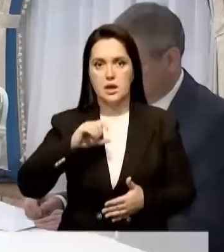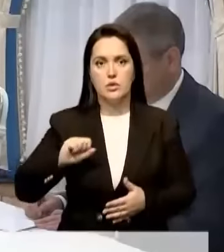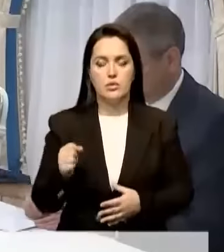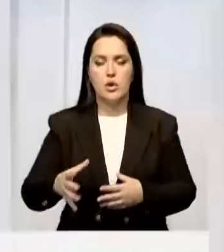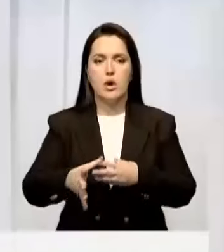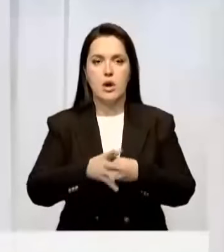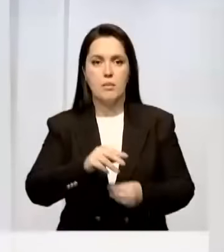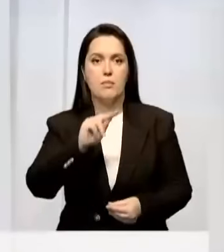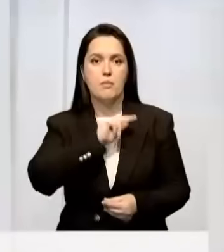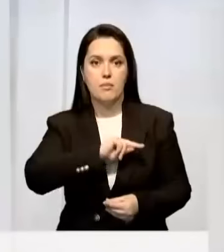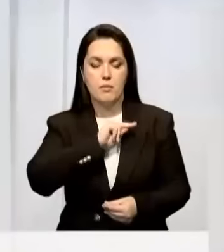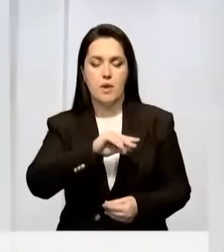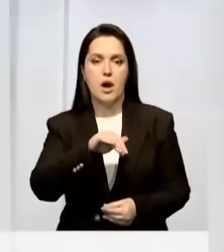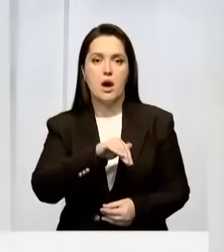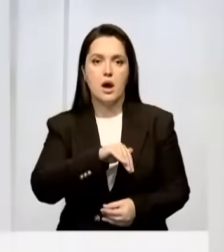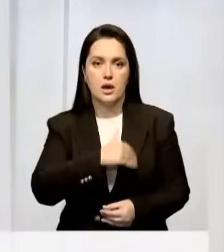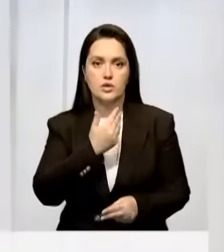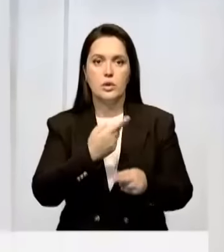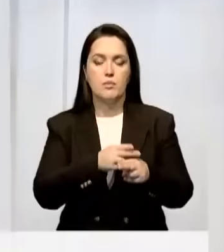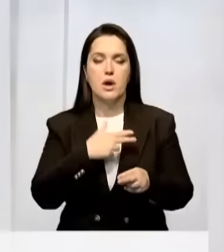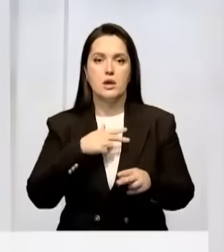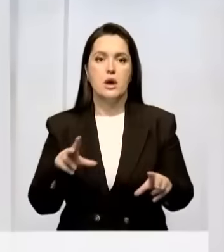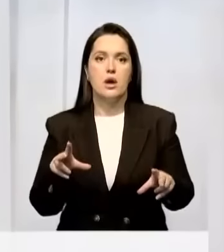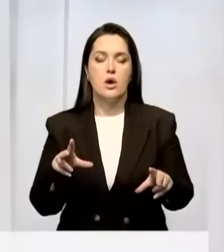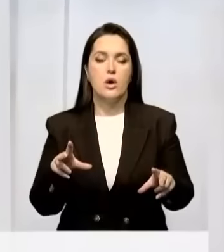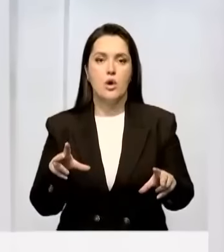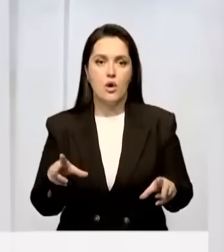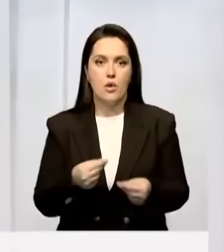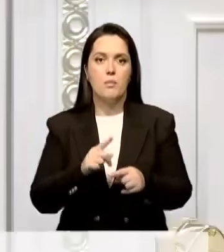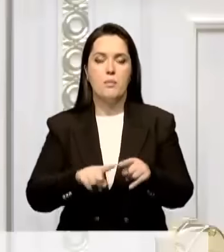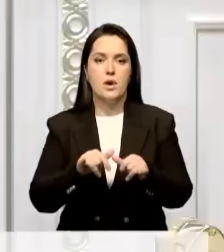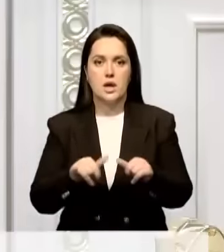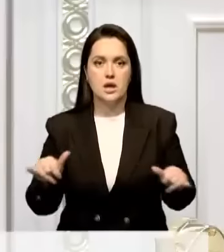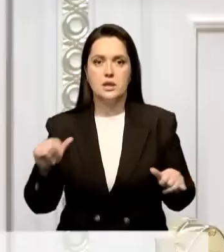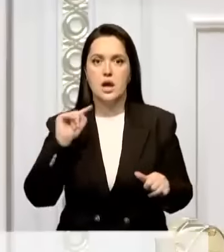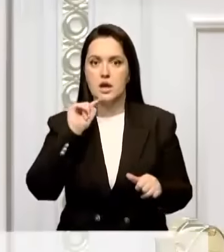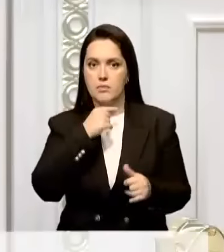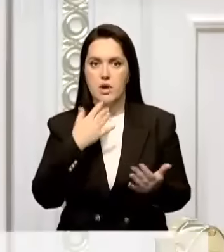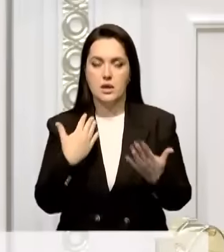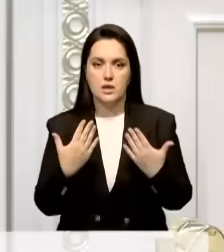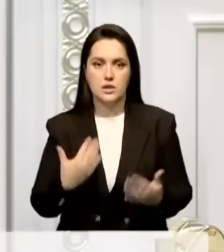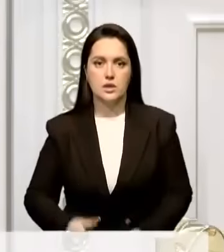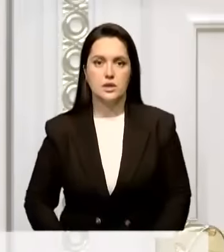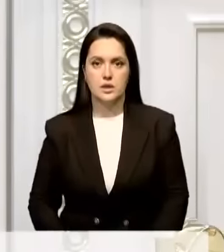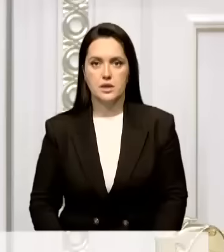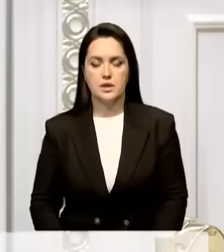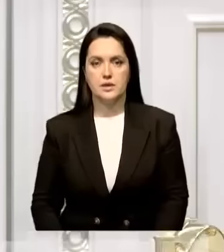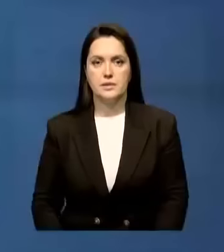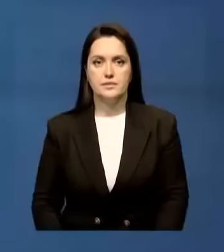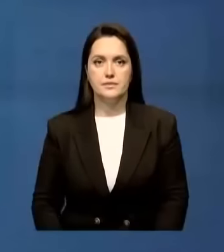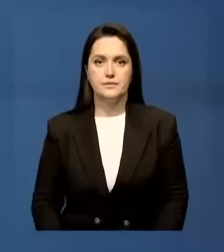партнером. И, конечно, хочу подчеркнуть, наши успешно развивающиеся экономические отношения.